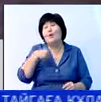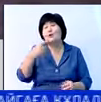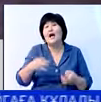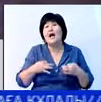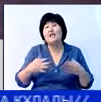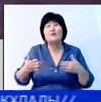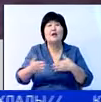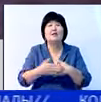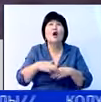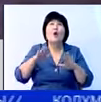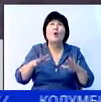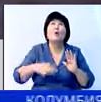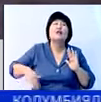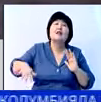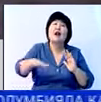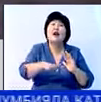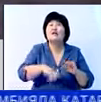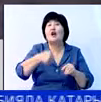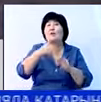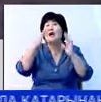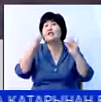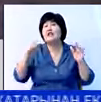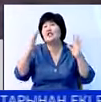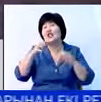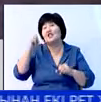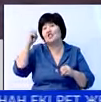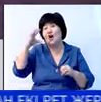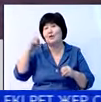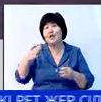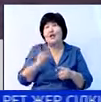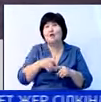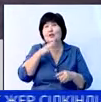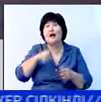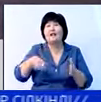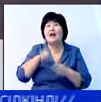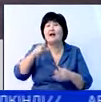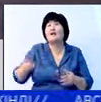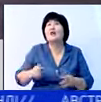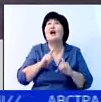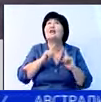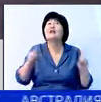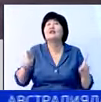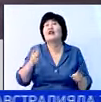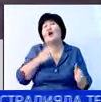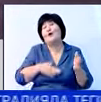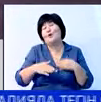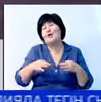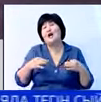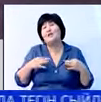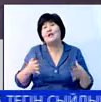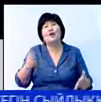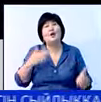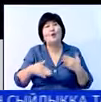мереке қарсаңында орталық алаңда Бас Шыршаның шамы жағылды. Бұл сәт қала тұрғындарына ерекше көңіл күй, мерекелік